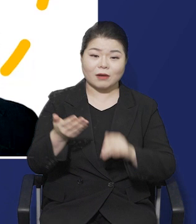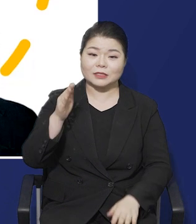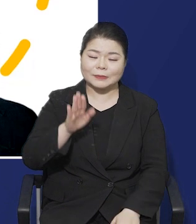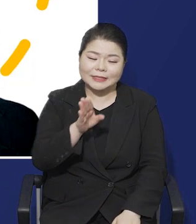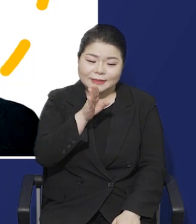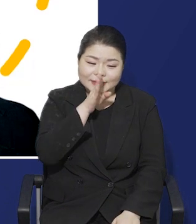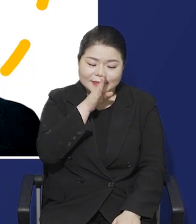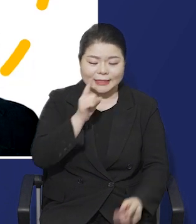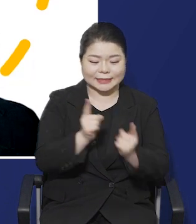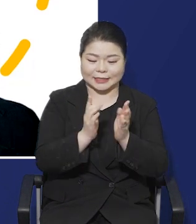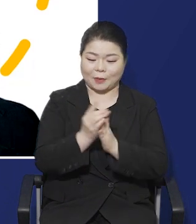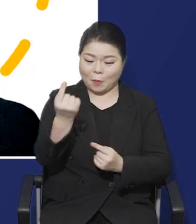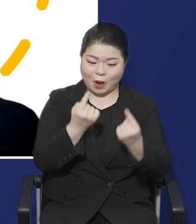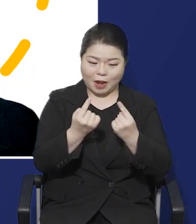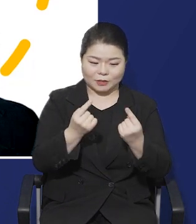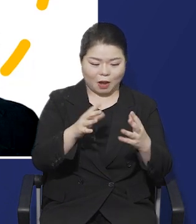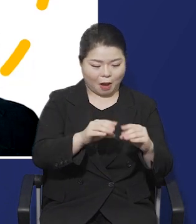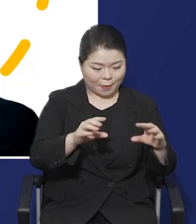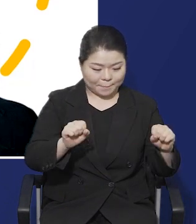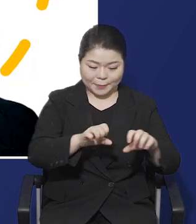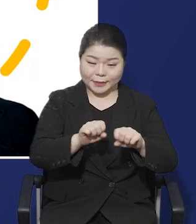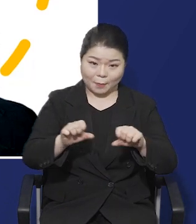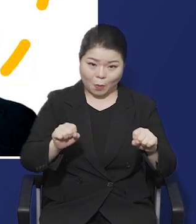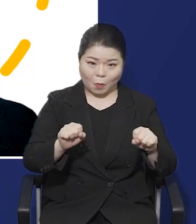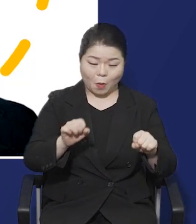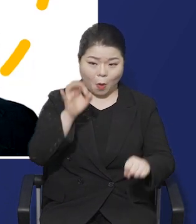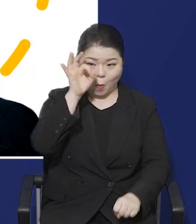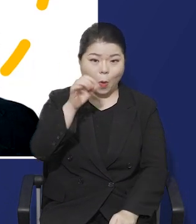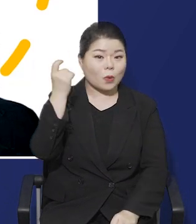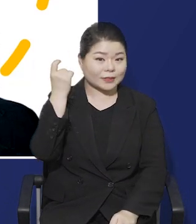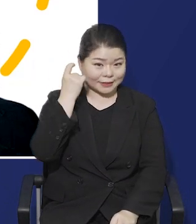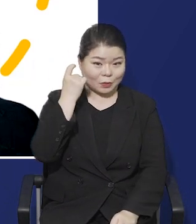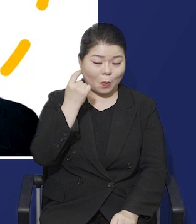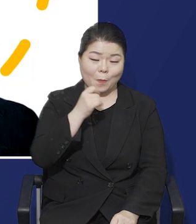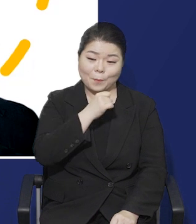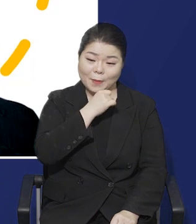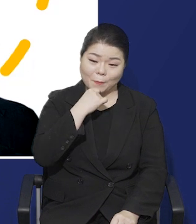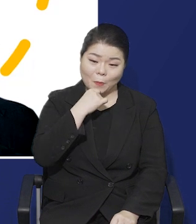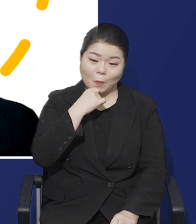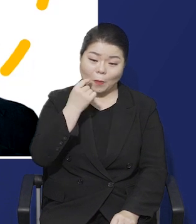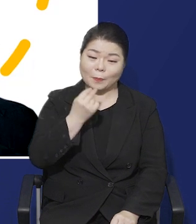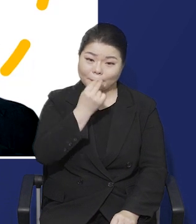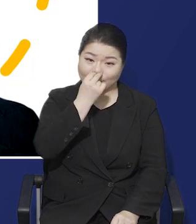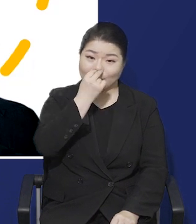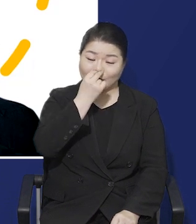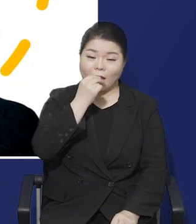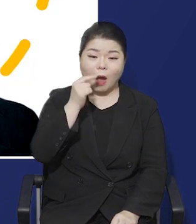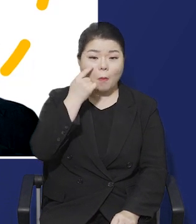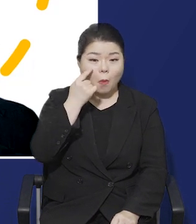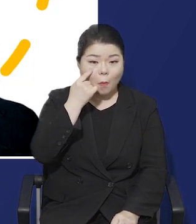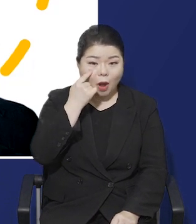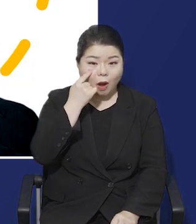실질적으로 전시장에서 실물을 전시회를 직접 보고 시연을 통해서 어,